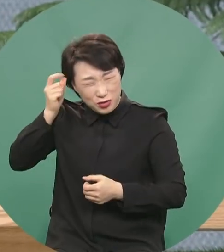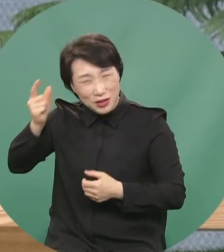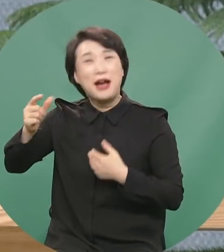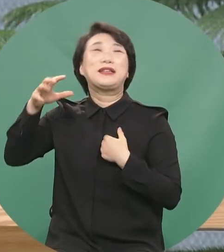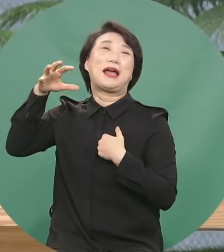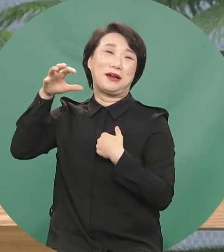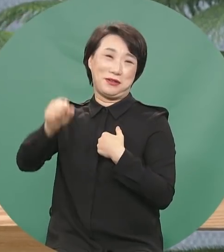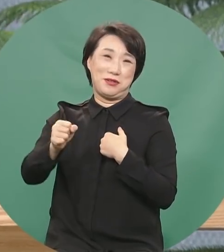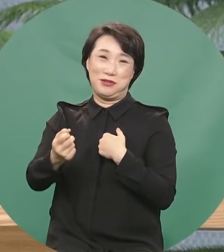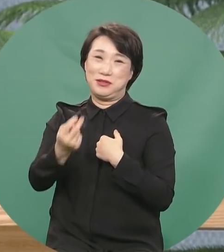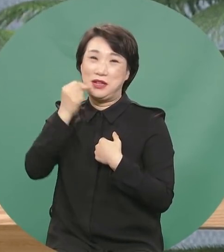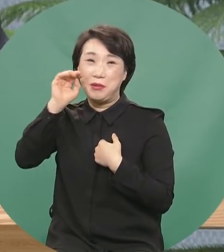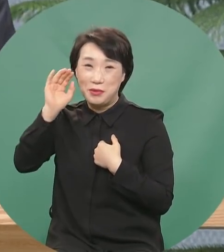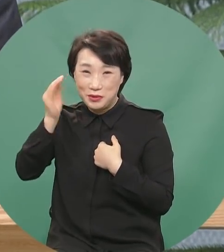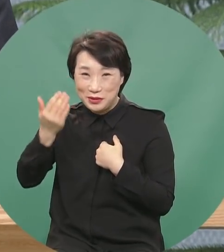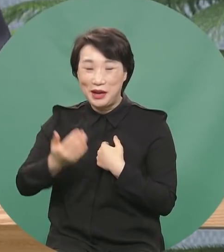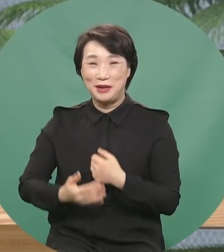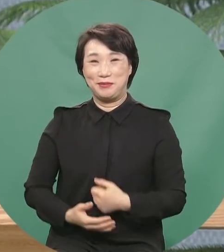기업이요 생명이니